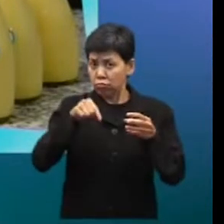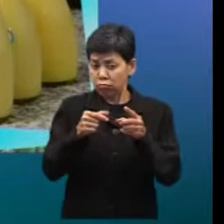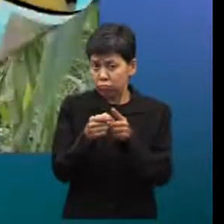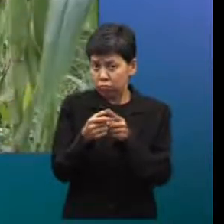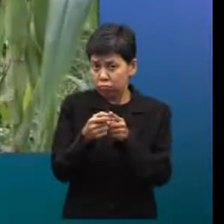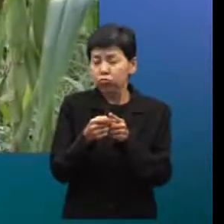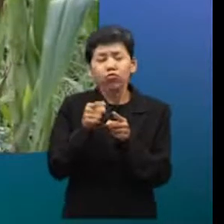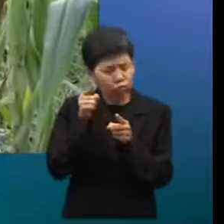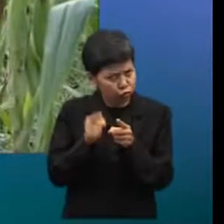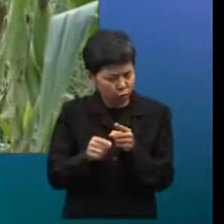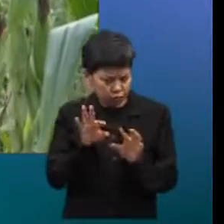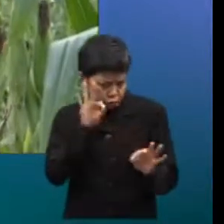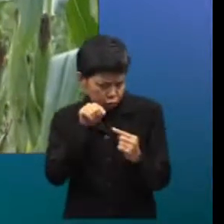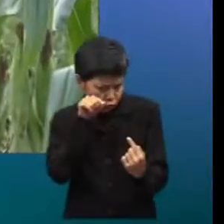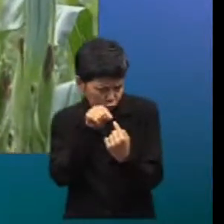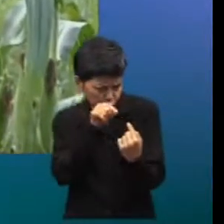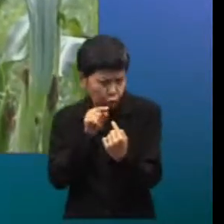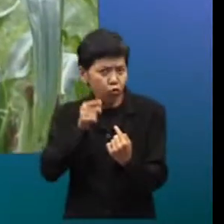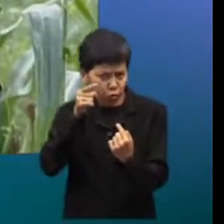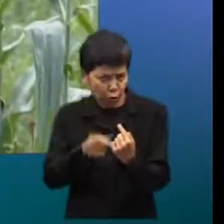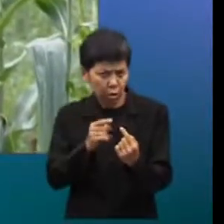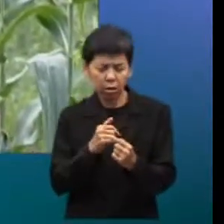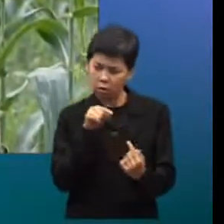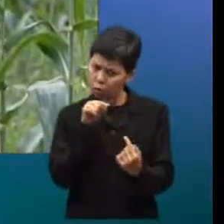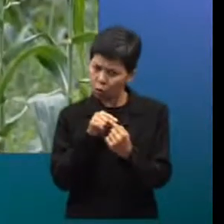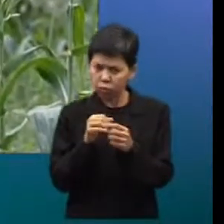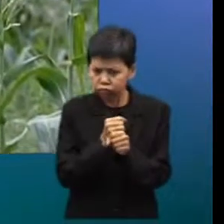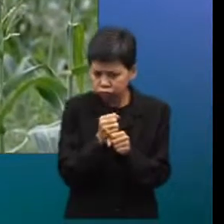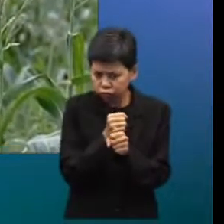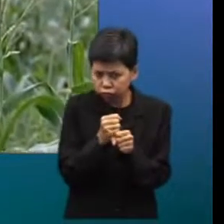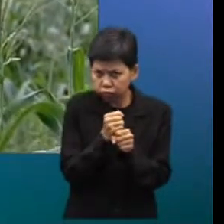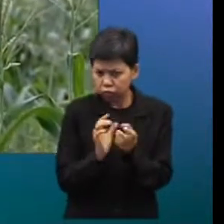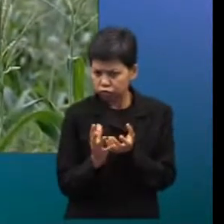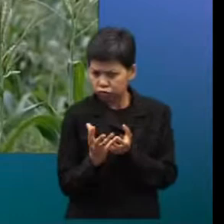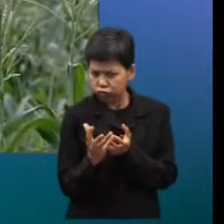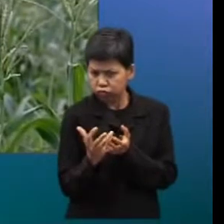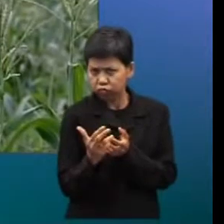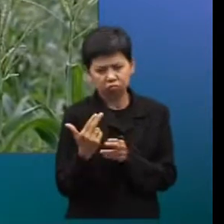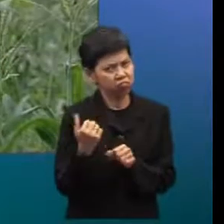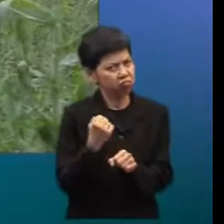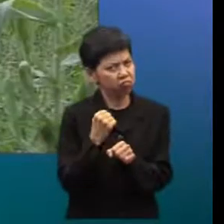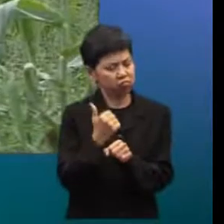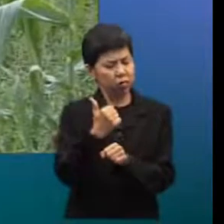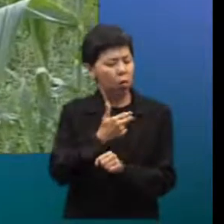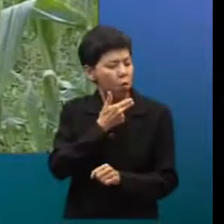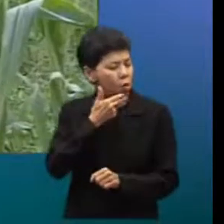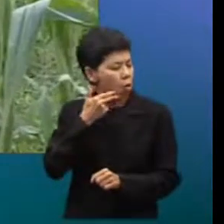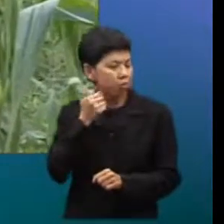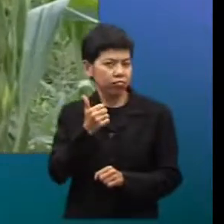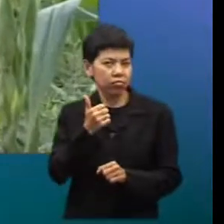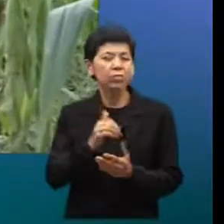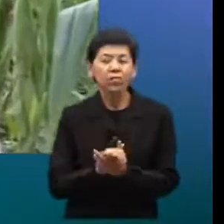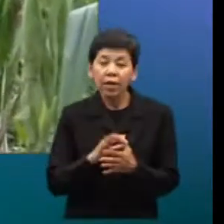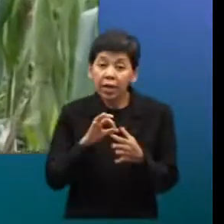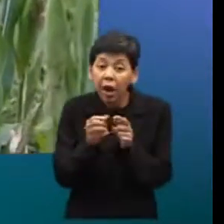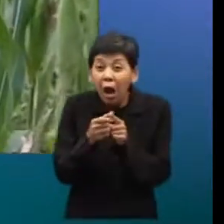ดนั้นจะต้องเลือกให้ถูกชนิดนะครับเพื่อให้ได้น้ำนมข้าวโพดที่มีคุณภาพมีรสชาติหวานอร่อย